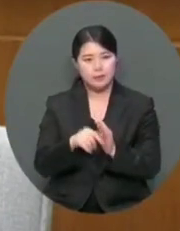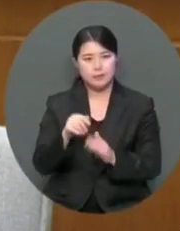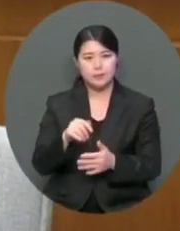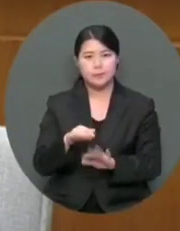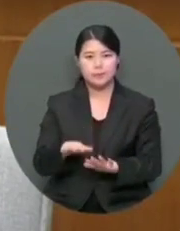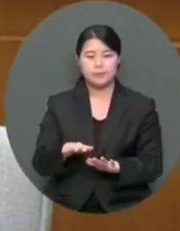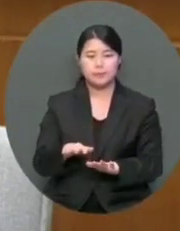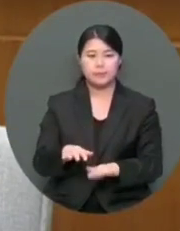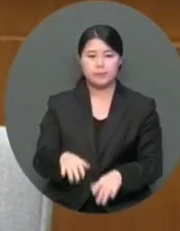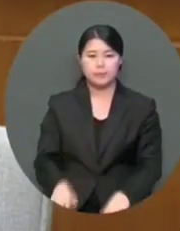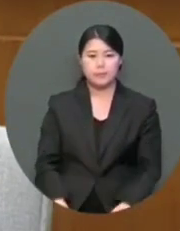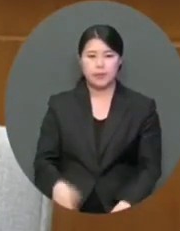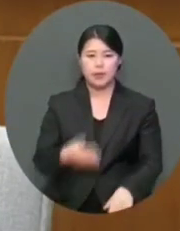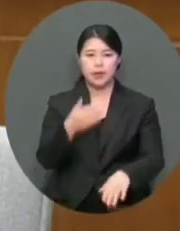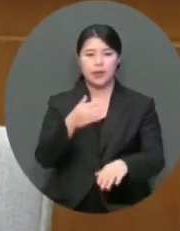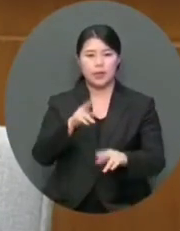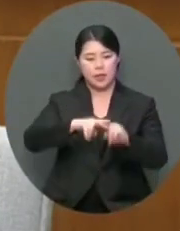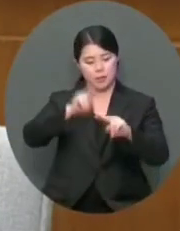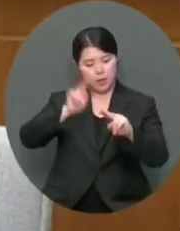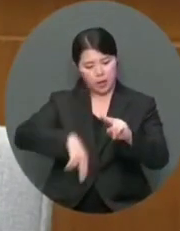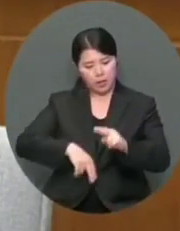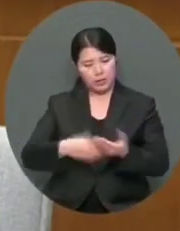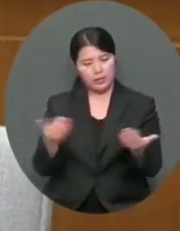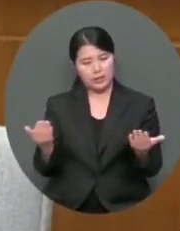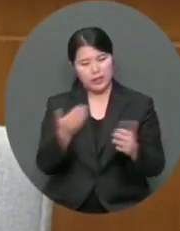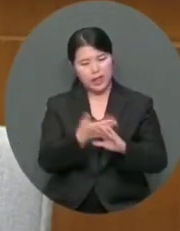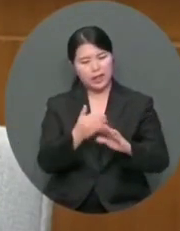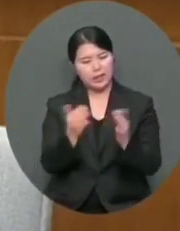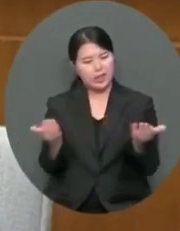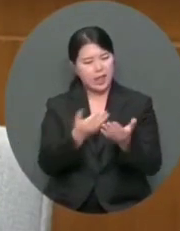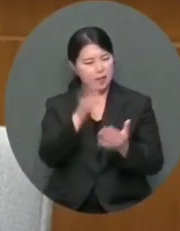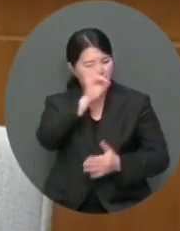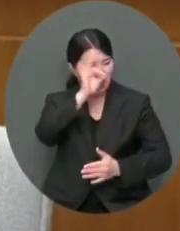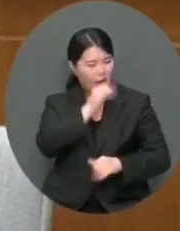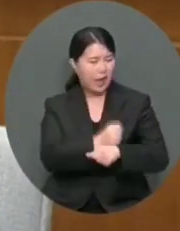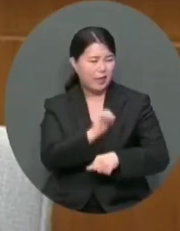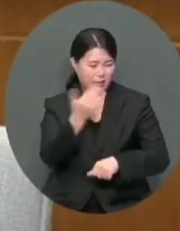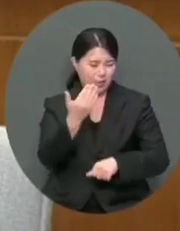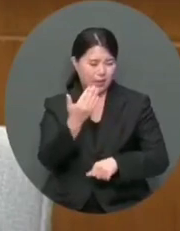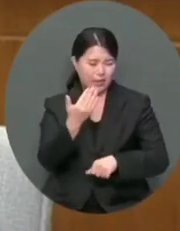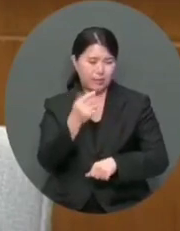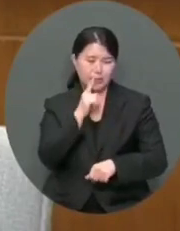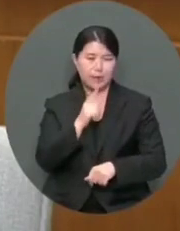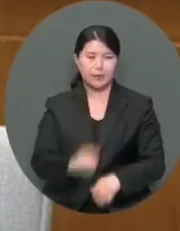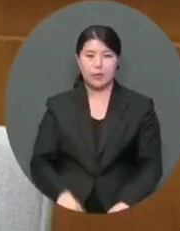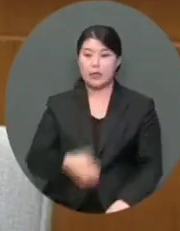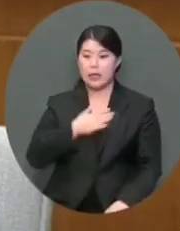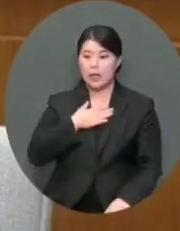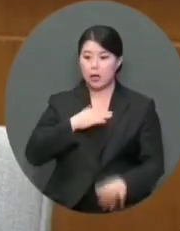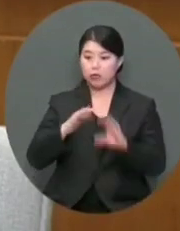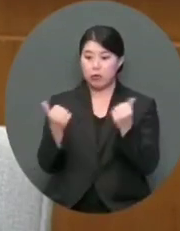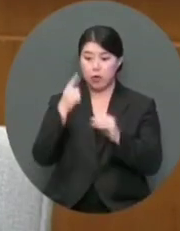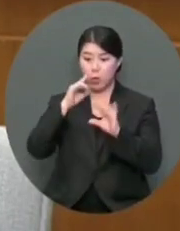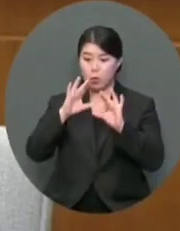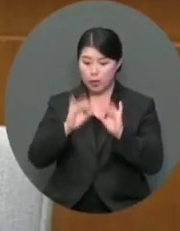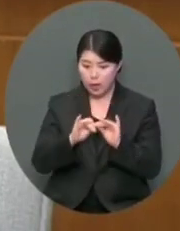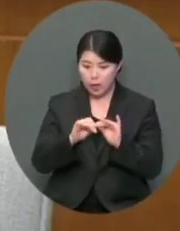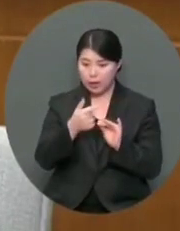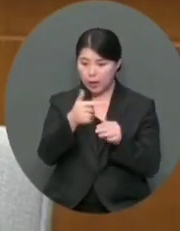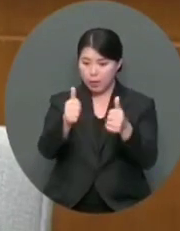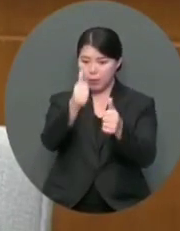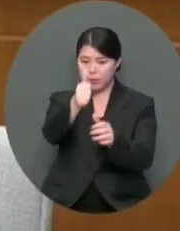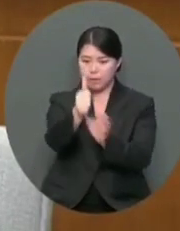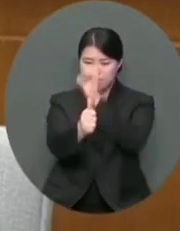사표를 내고 다른 일을 찾아볼 때라는 말이었습니다. 제가 만약 국회의 동의를 얻어 대법원장이 되면